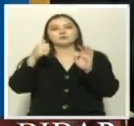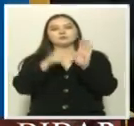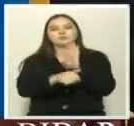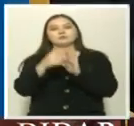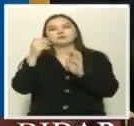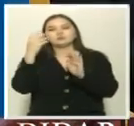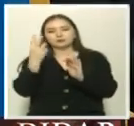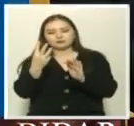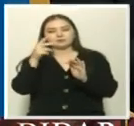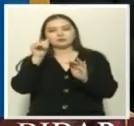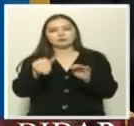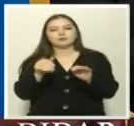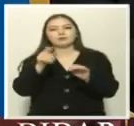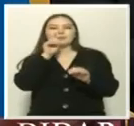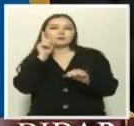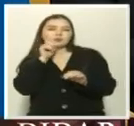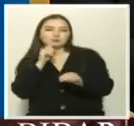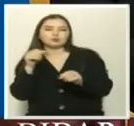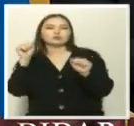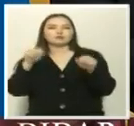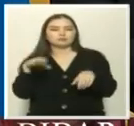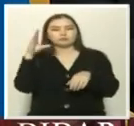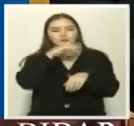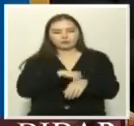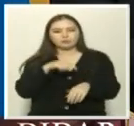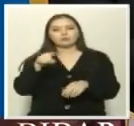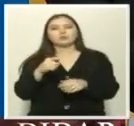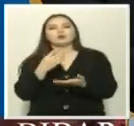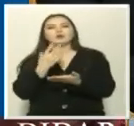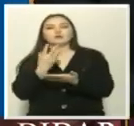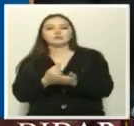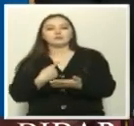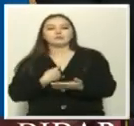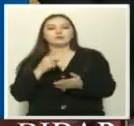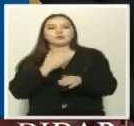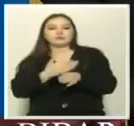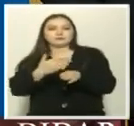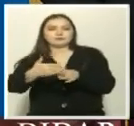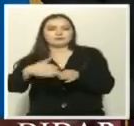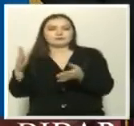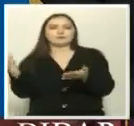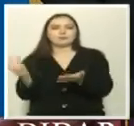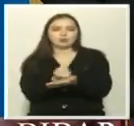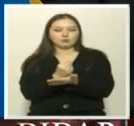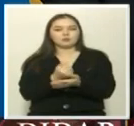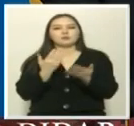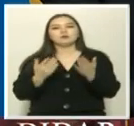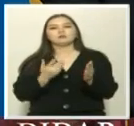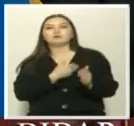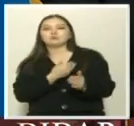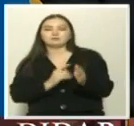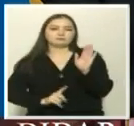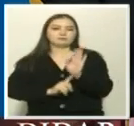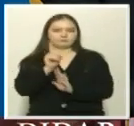такой возможностью могут участвовать и претендовать на получение кредита вкратце отметим что объем кредита составит до 5 миллионов